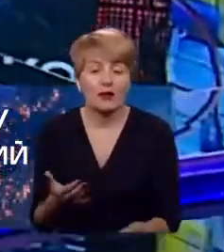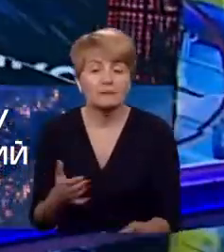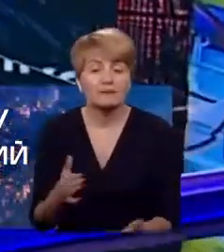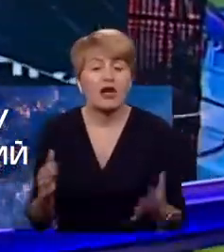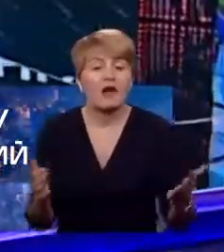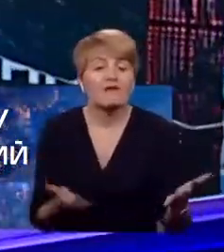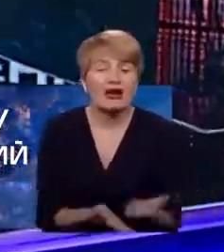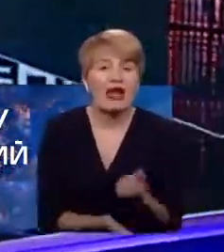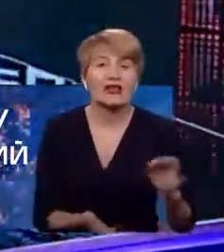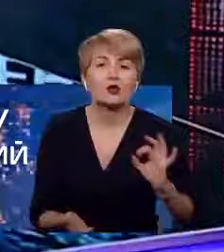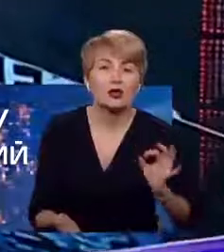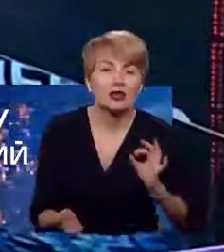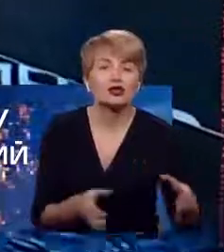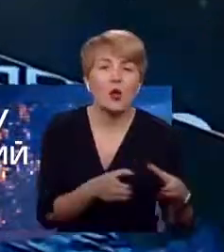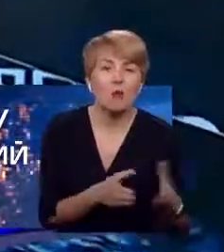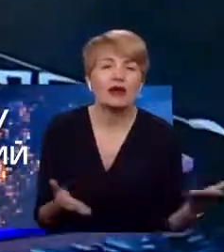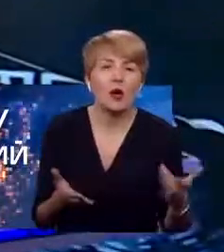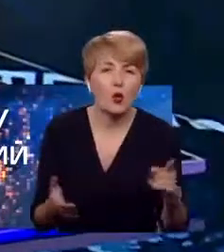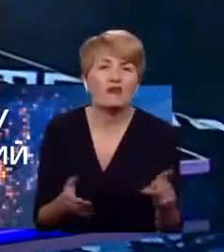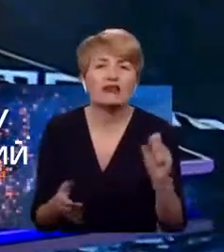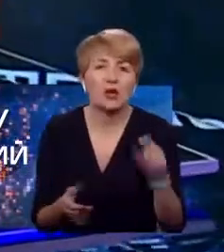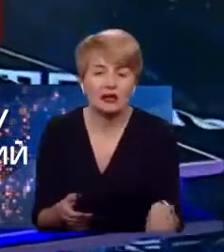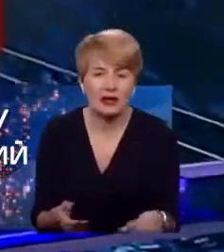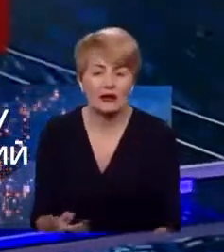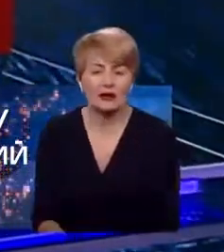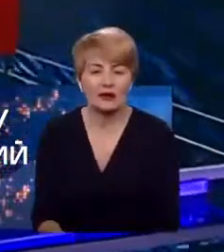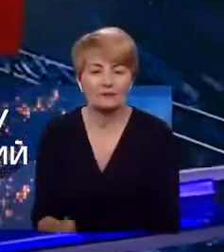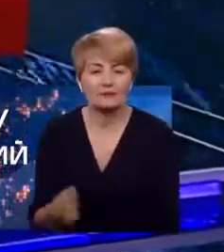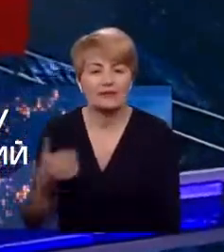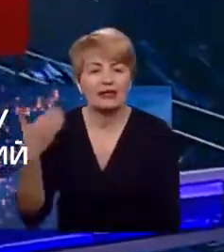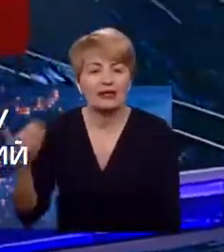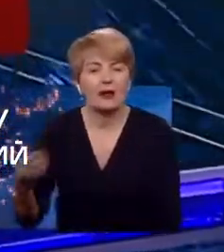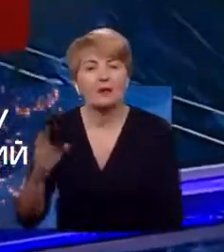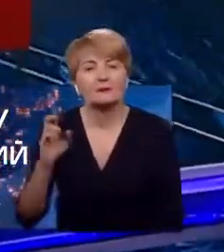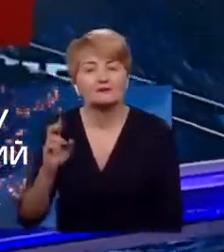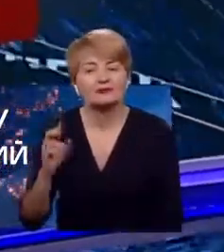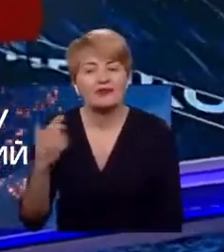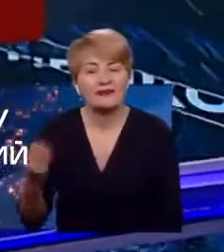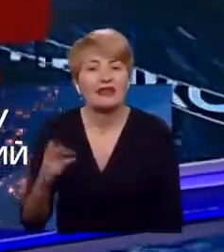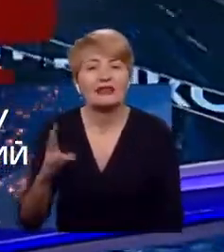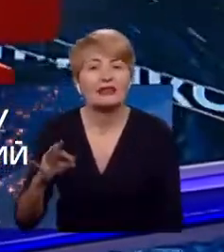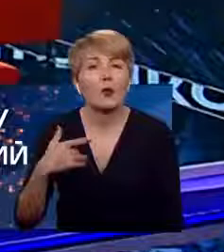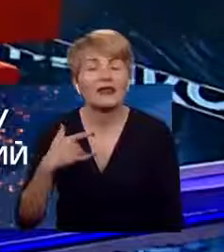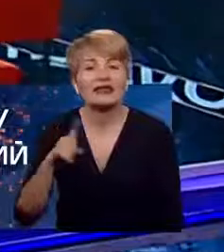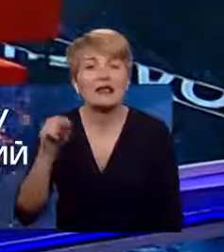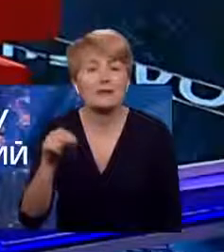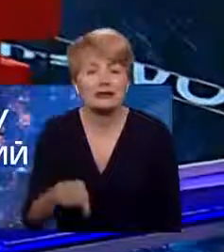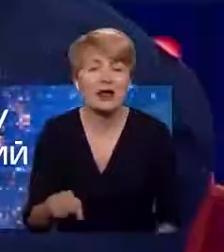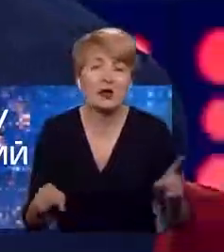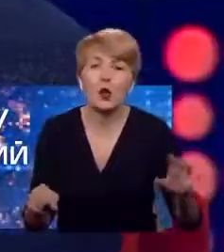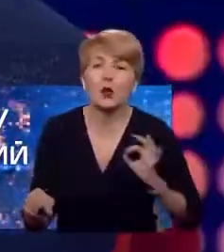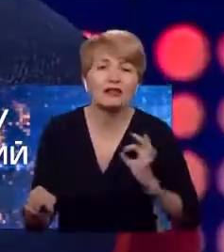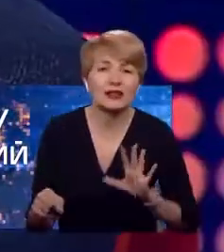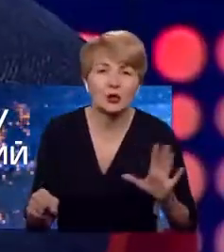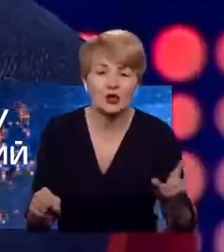виграє, знаю, виграє це, юридична компанія, яку вони найняли, ви контрактували. Це вже, ні, Борислав, просто я хочу відпустити. Він не юрист, він не веде, вони найняли компанію,